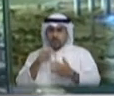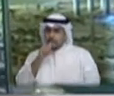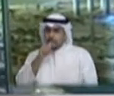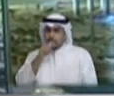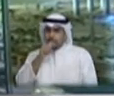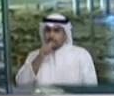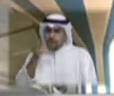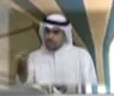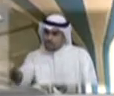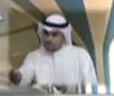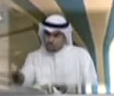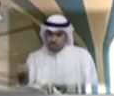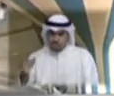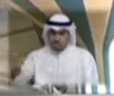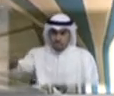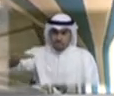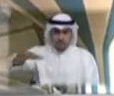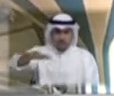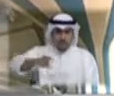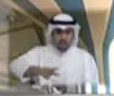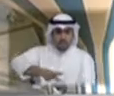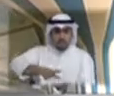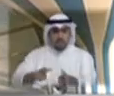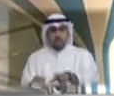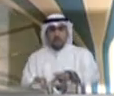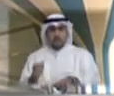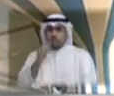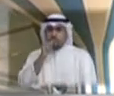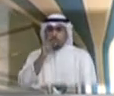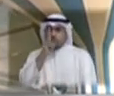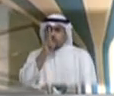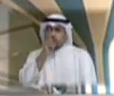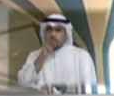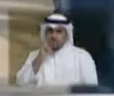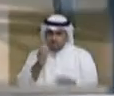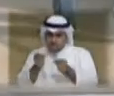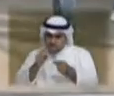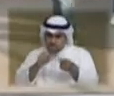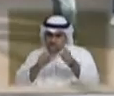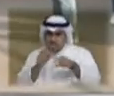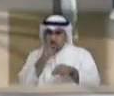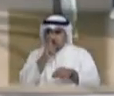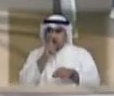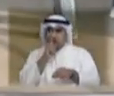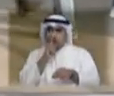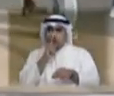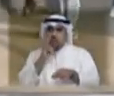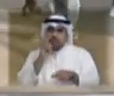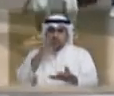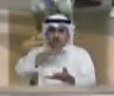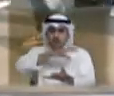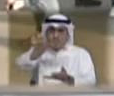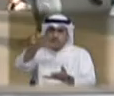إدخال المياه المالحة عبر عمليات تقنية دقيقة ومخبرية لتغذي مناطق